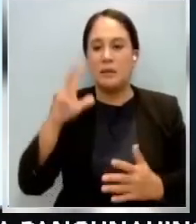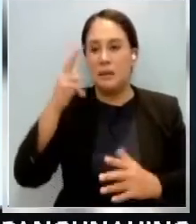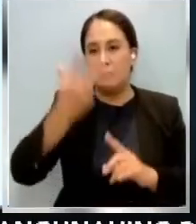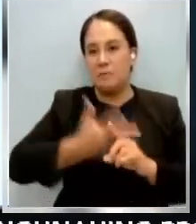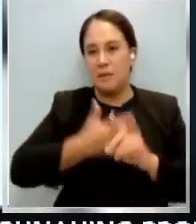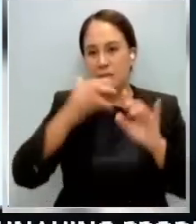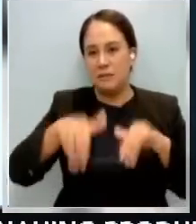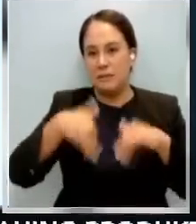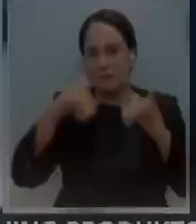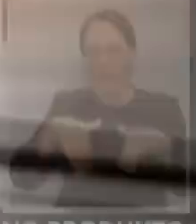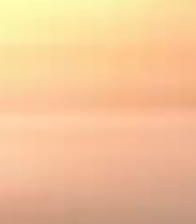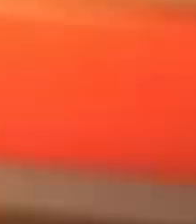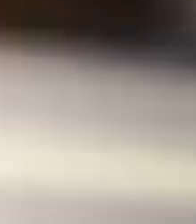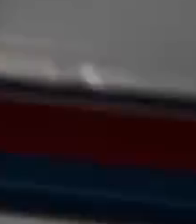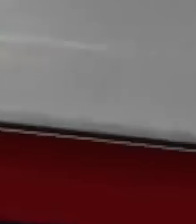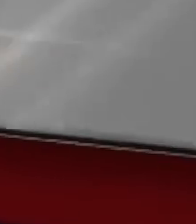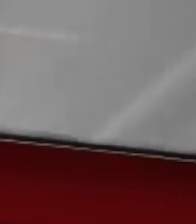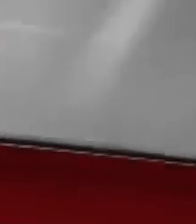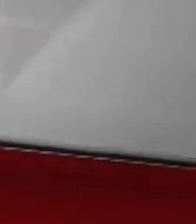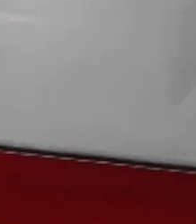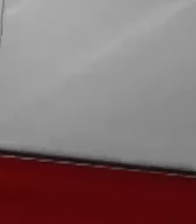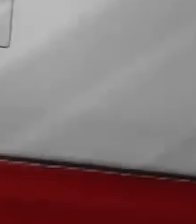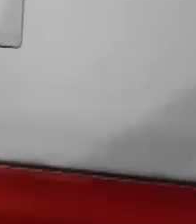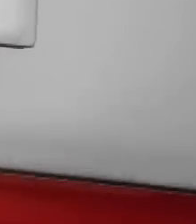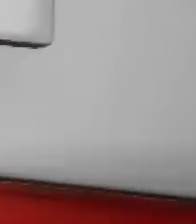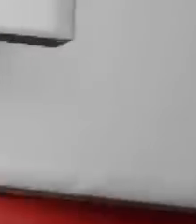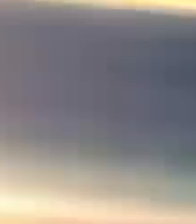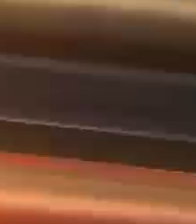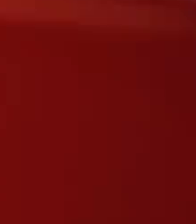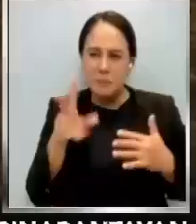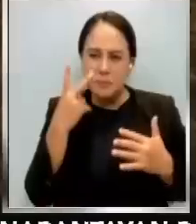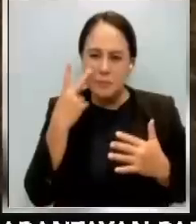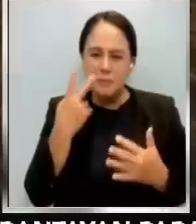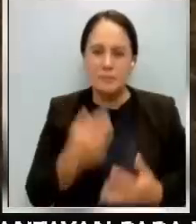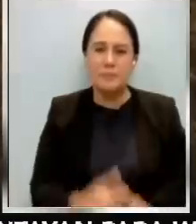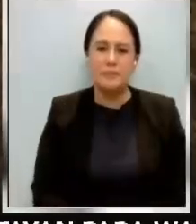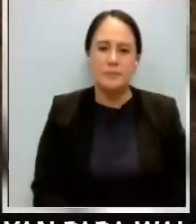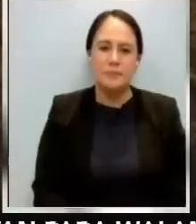live ang traffic doon sa pagtutok ni Mark Salazar. Mark!